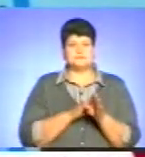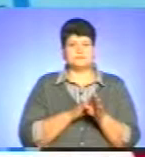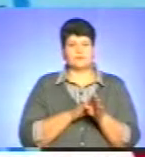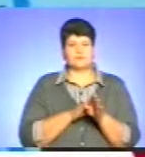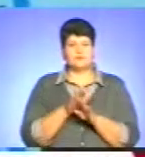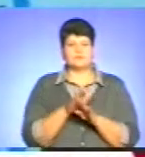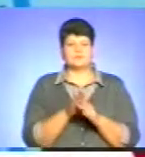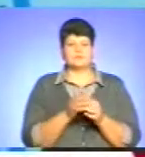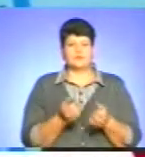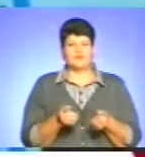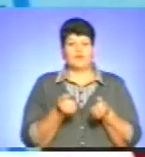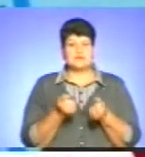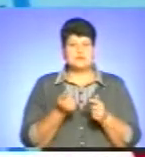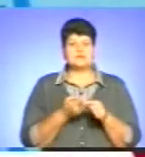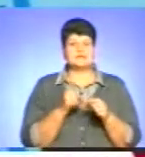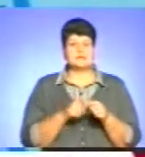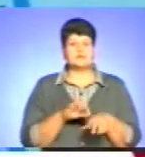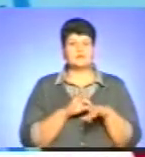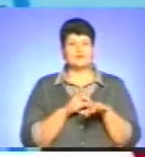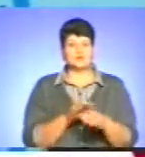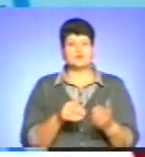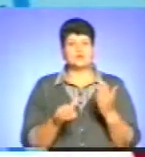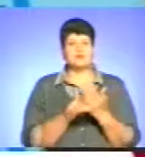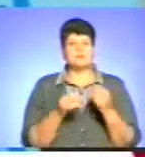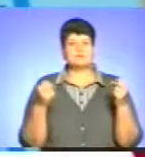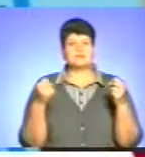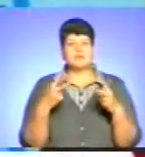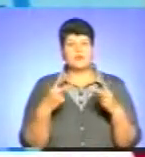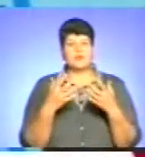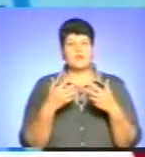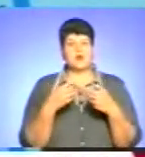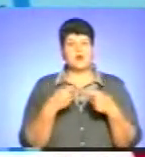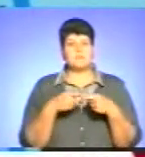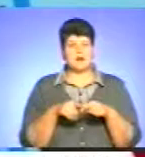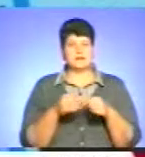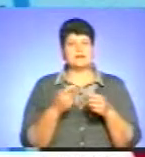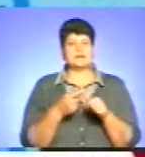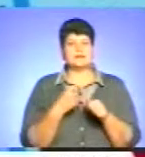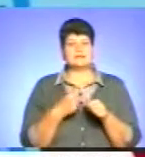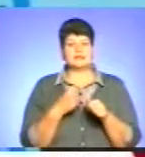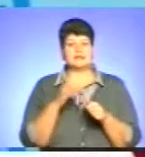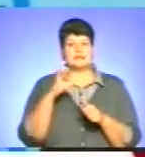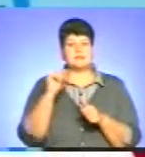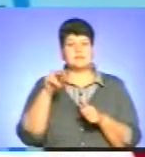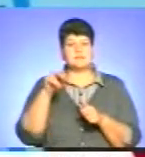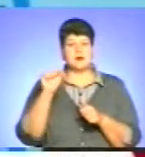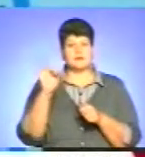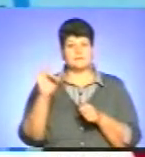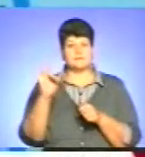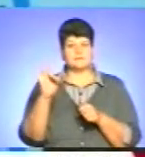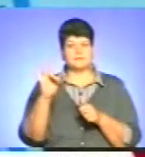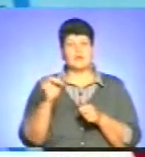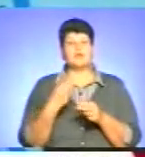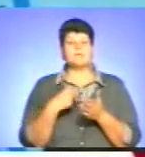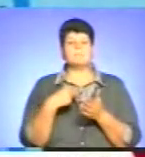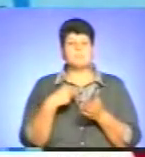це здійснюється за допомогою спеціального апарата, який називається СІПАП. І от